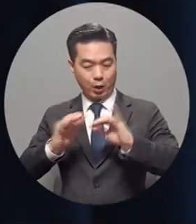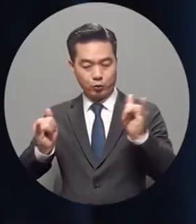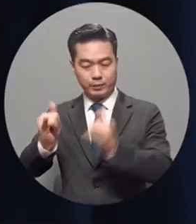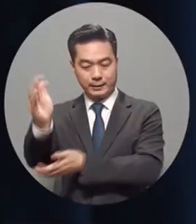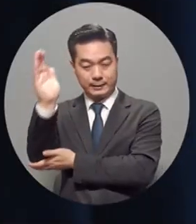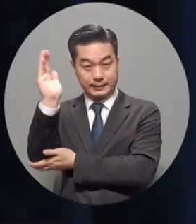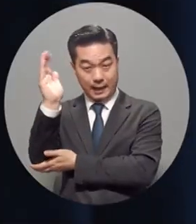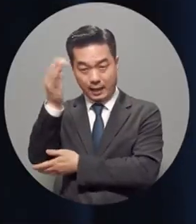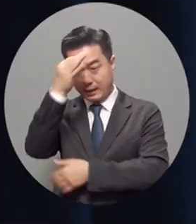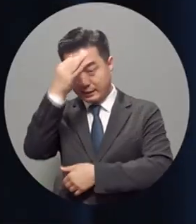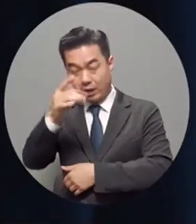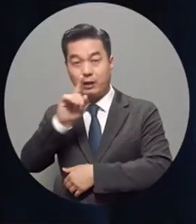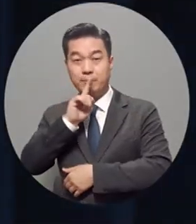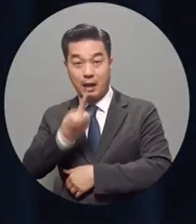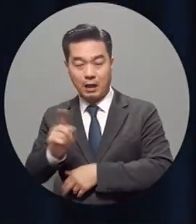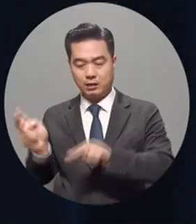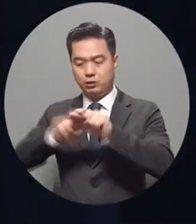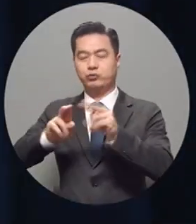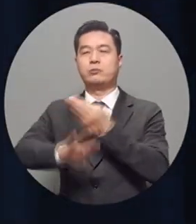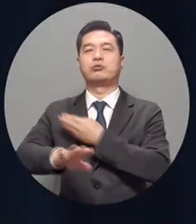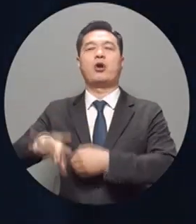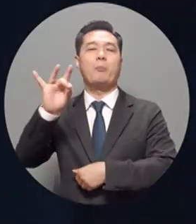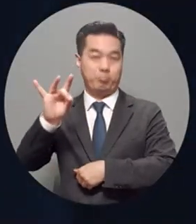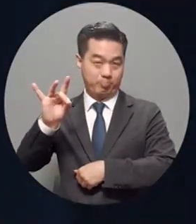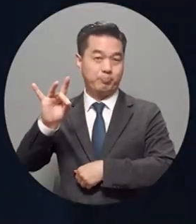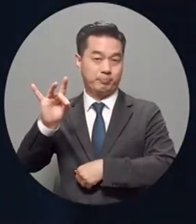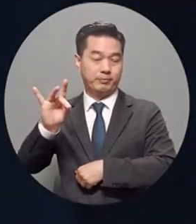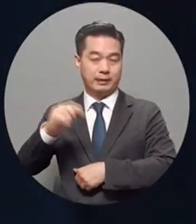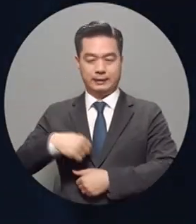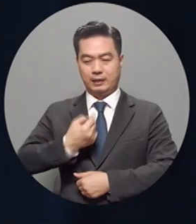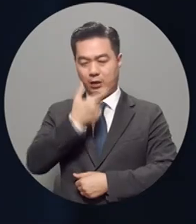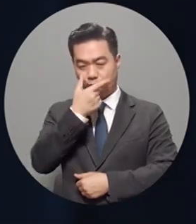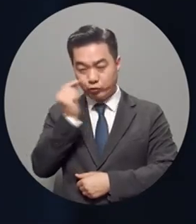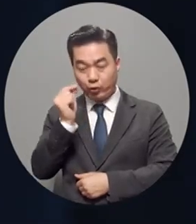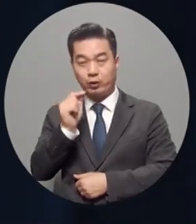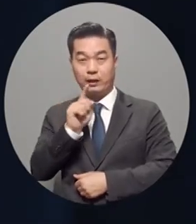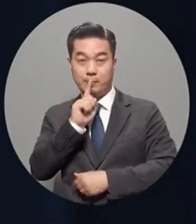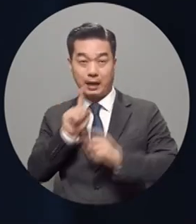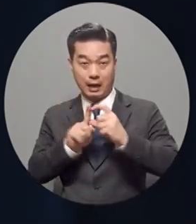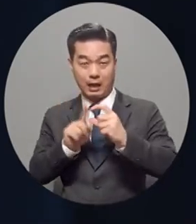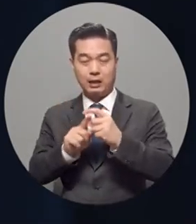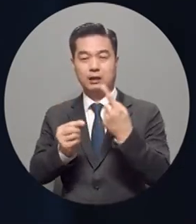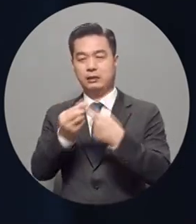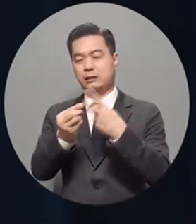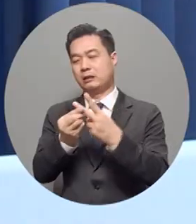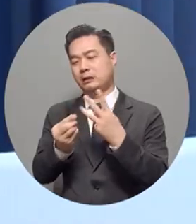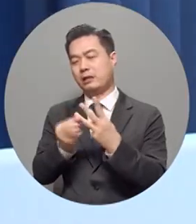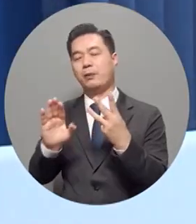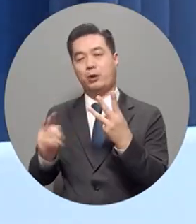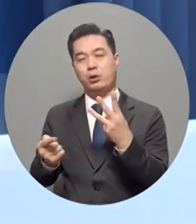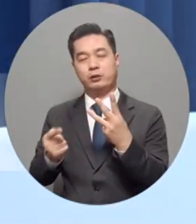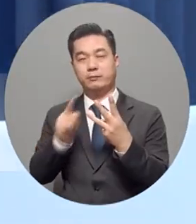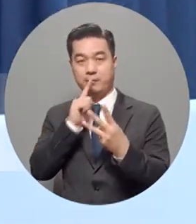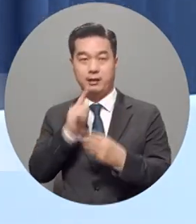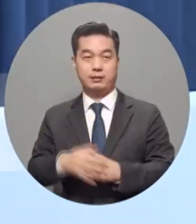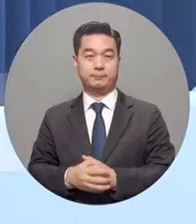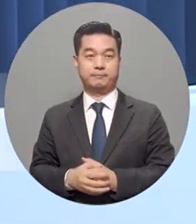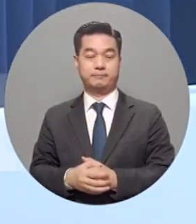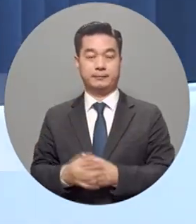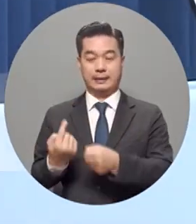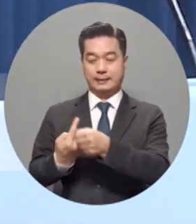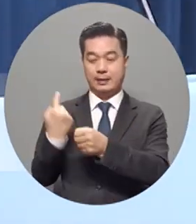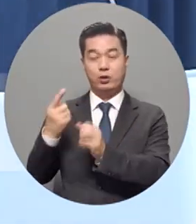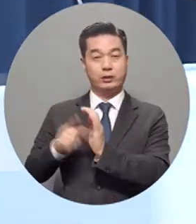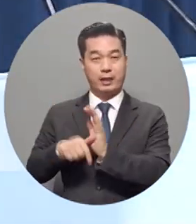취임 후 사실상 처음입니다. 자신의 부족 때문이라는 말도 세 번 했습니다. 지난해 12구 이태원